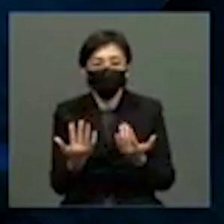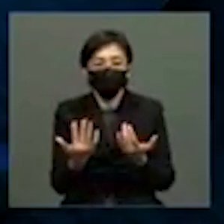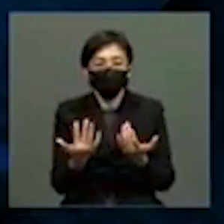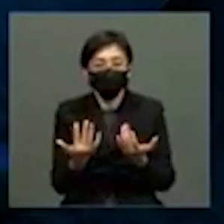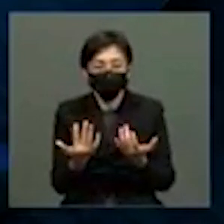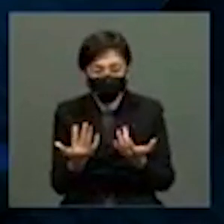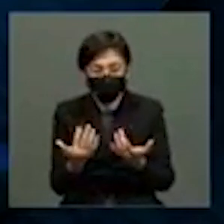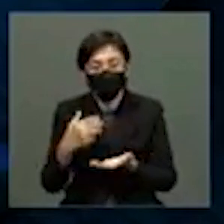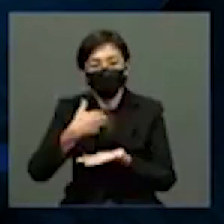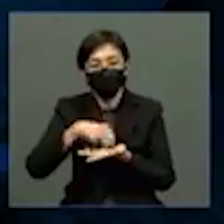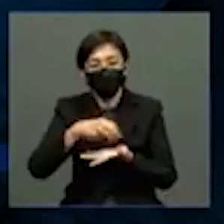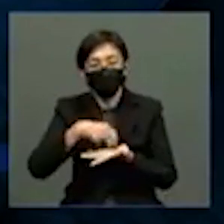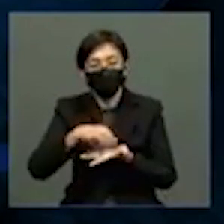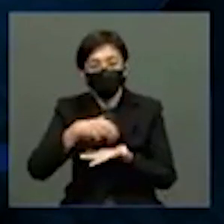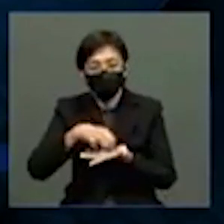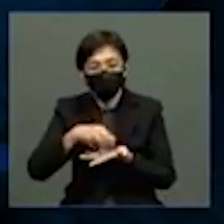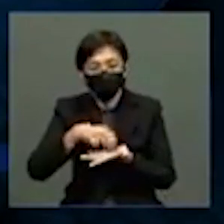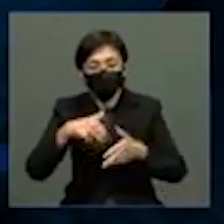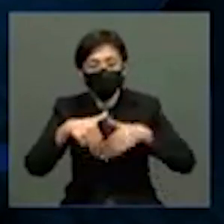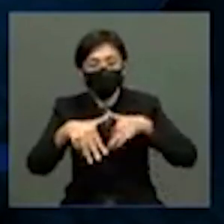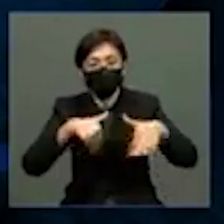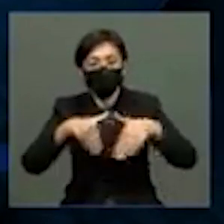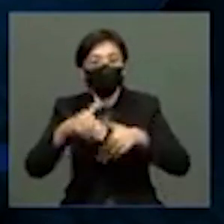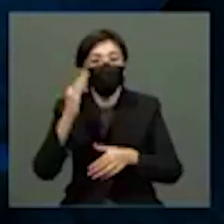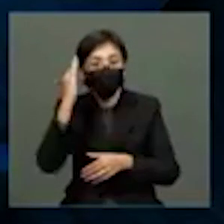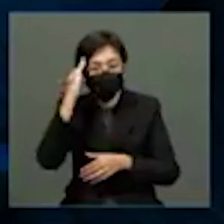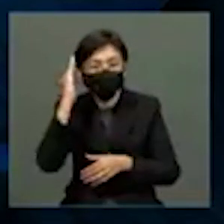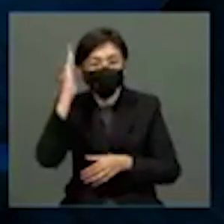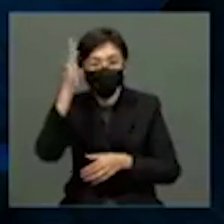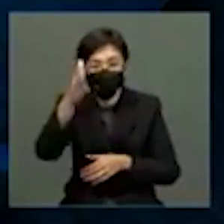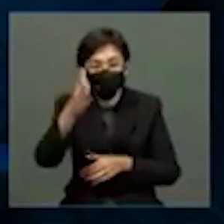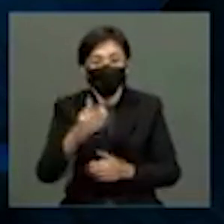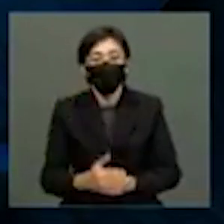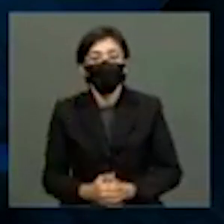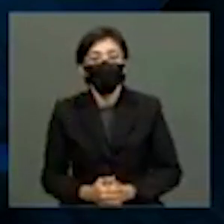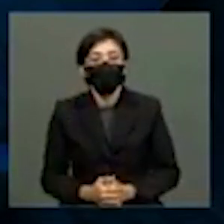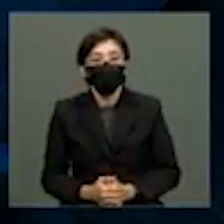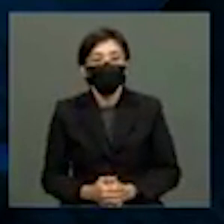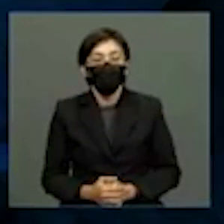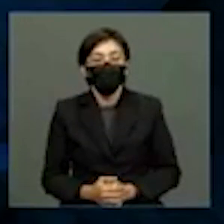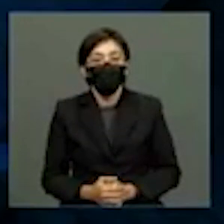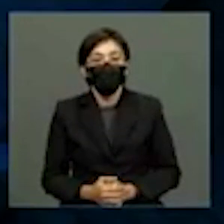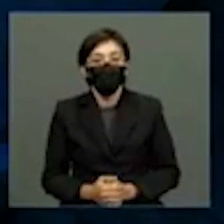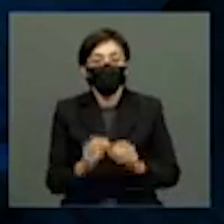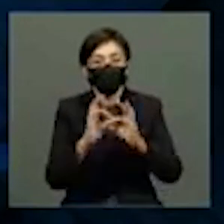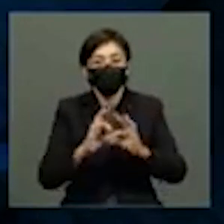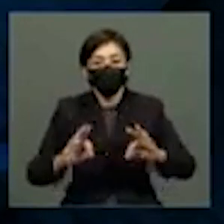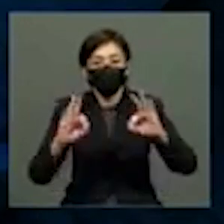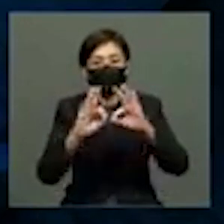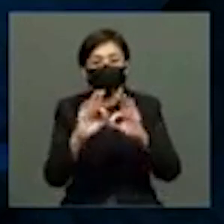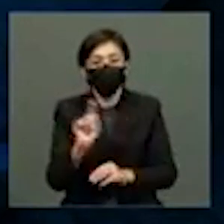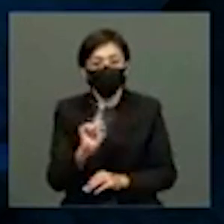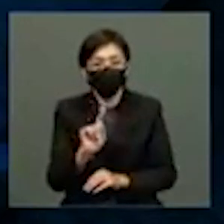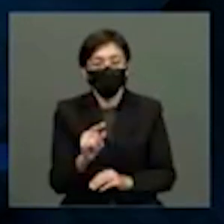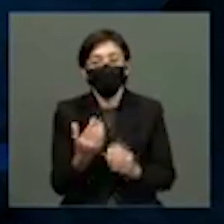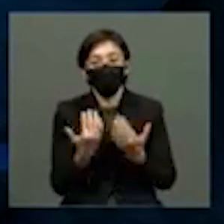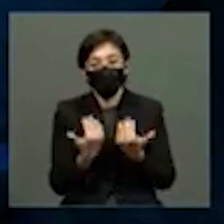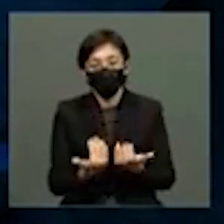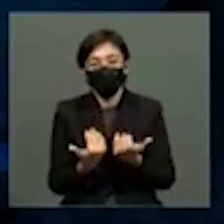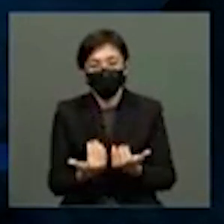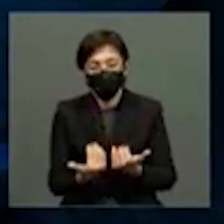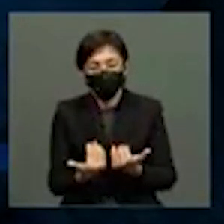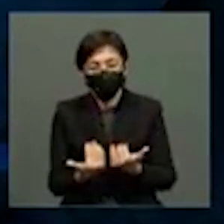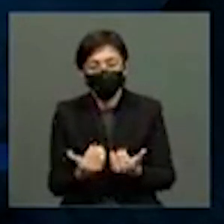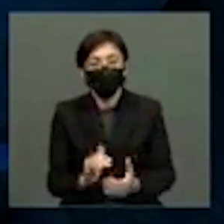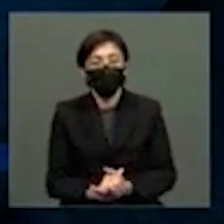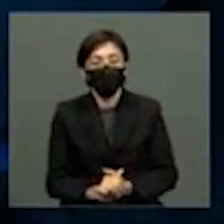กับเรียนท่านประชาชนได้ทราบกันอีกครั้งหนึ่งความสำคัญอยู่ที่ทั้งนี้ที่มีเห็นแตกต่าง